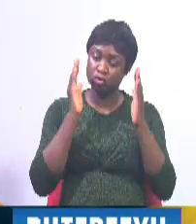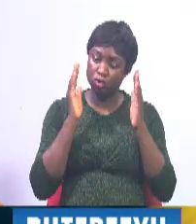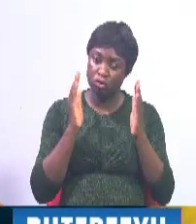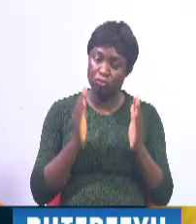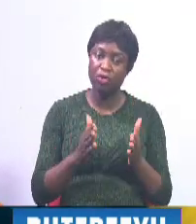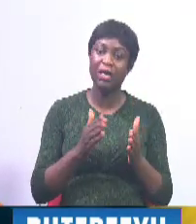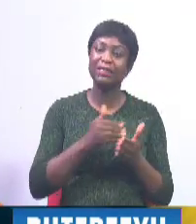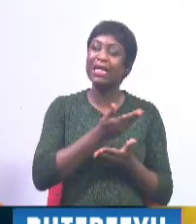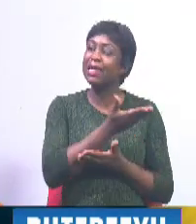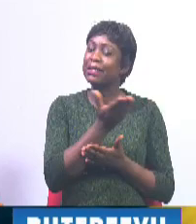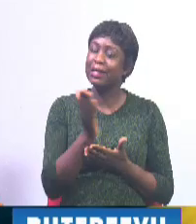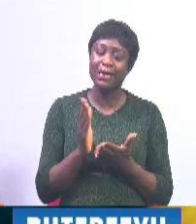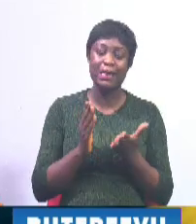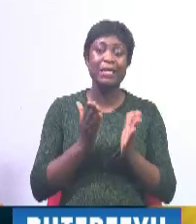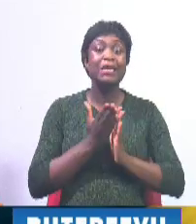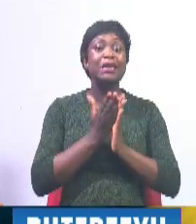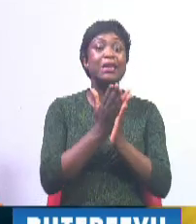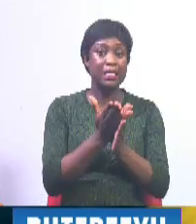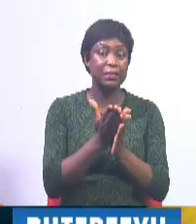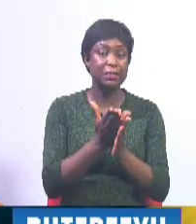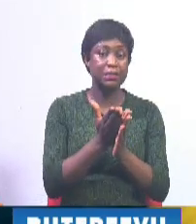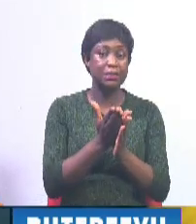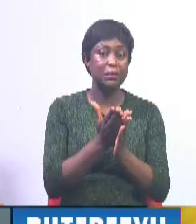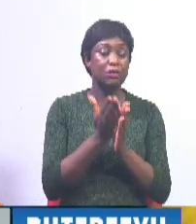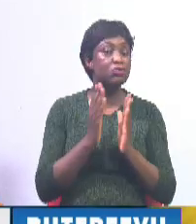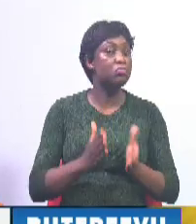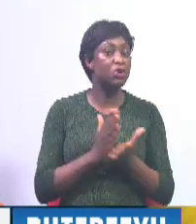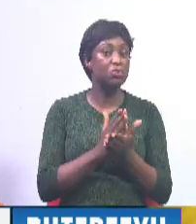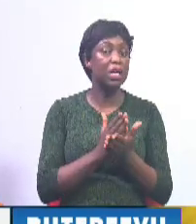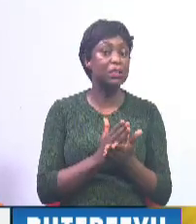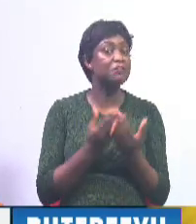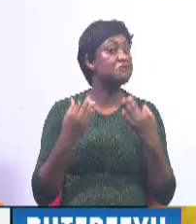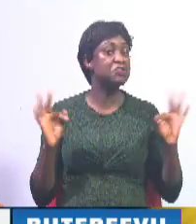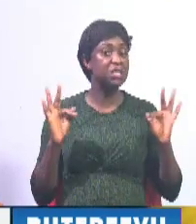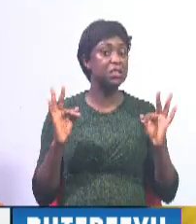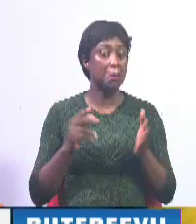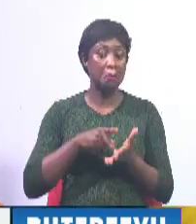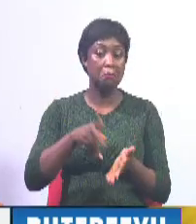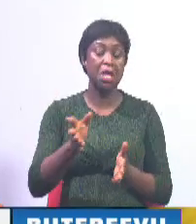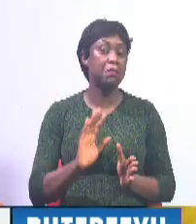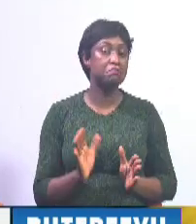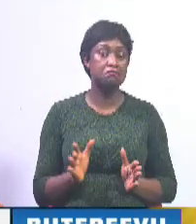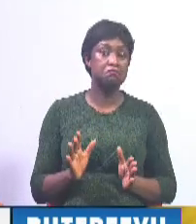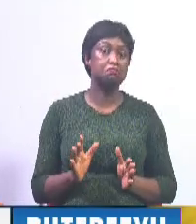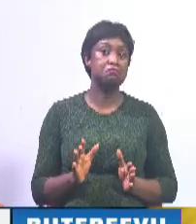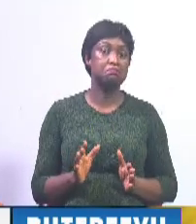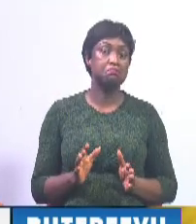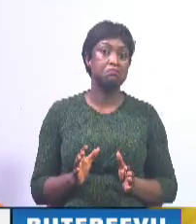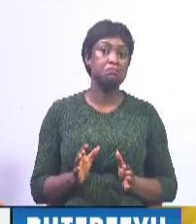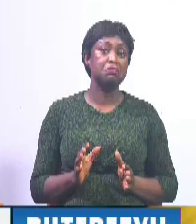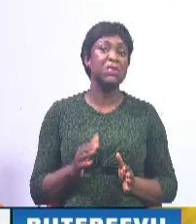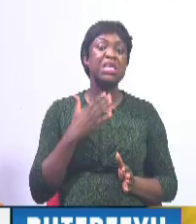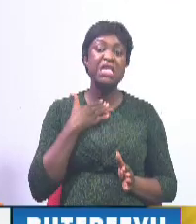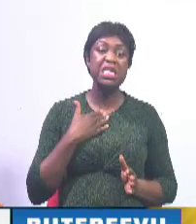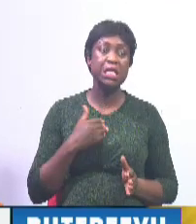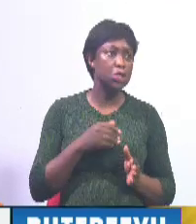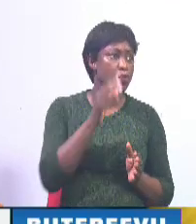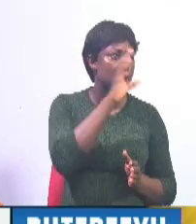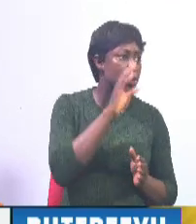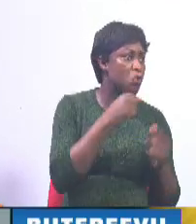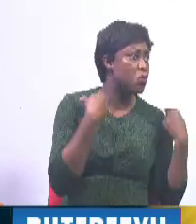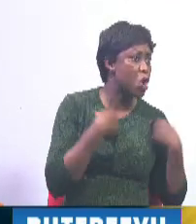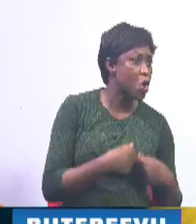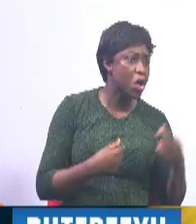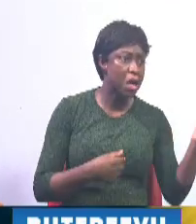zonna z'obeera oleese ku bwereere. Tosasula 11 weetaagisa abalooya. Teweetaaga balooya kubanga